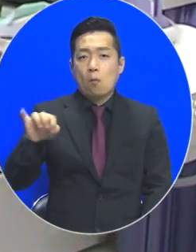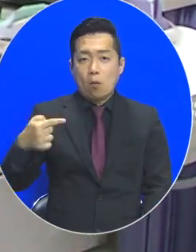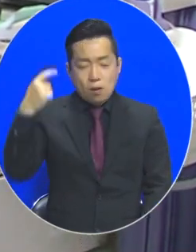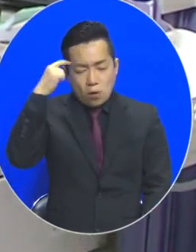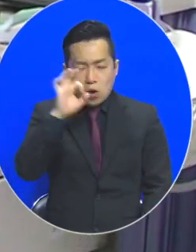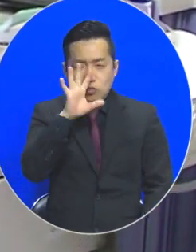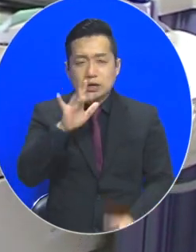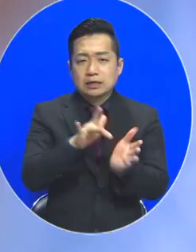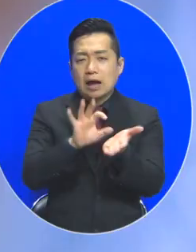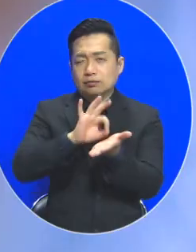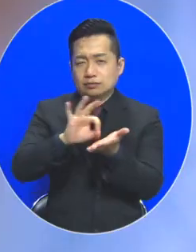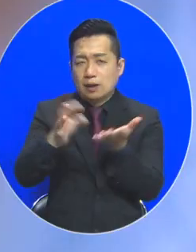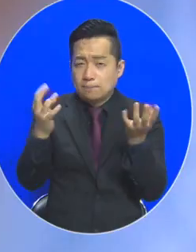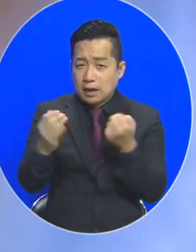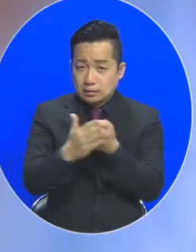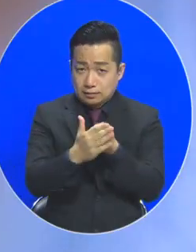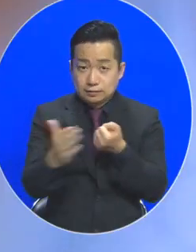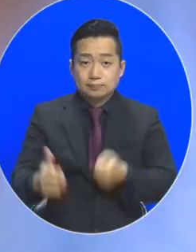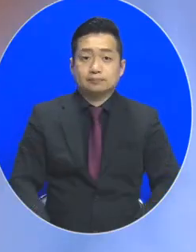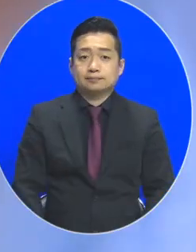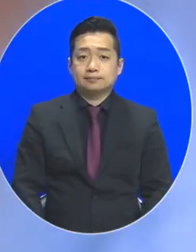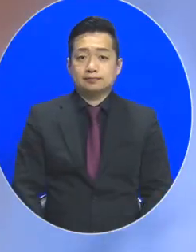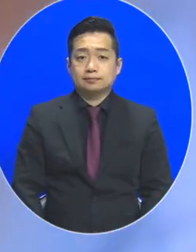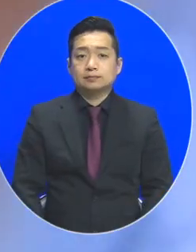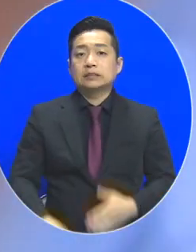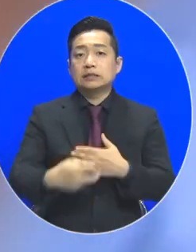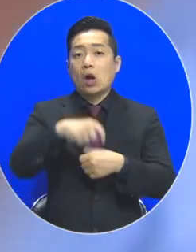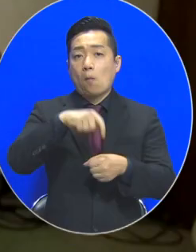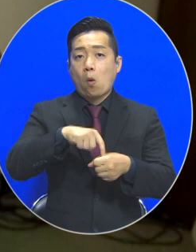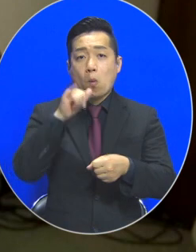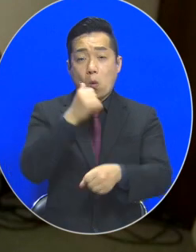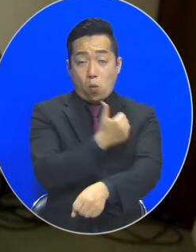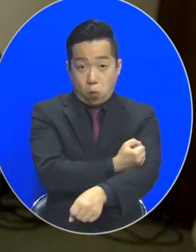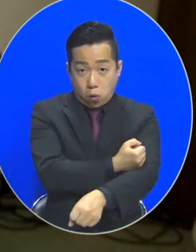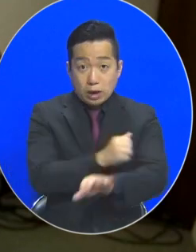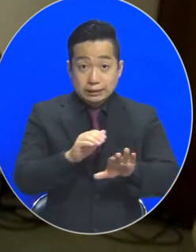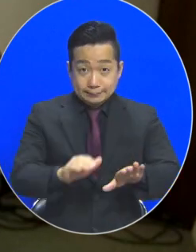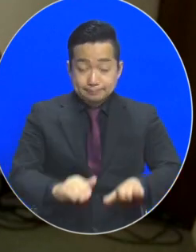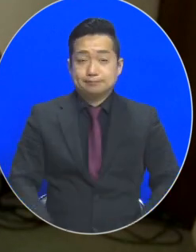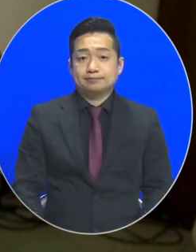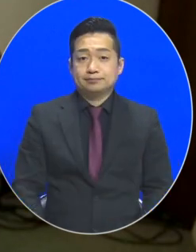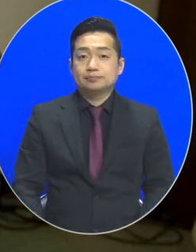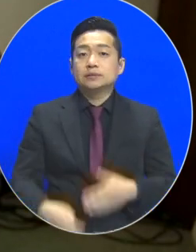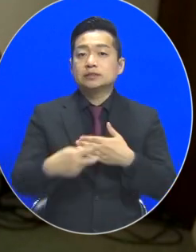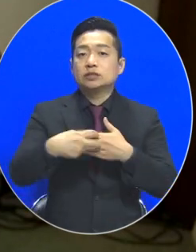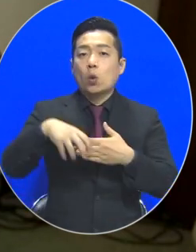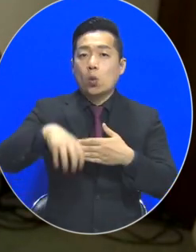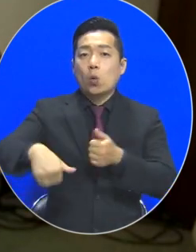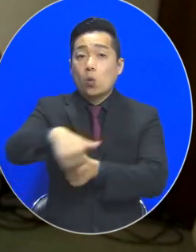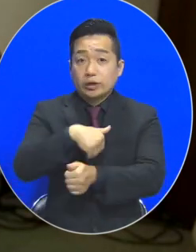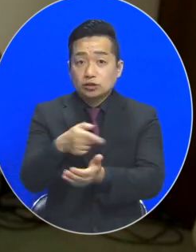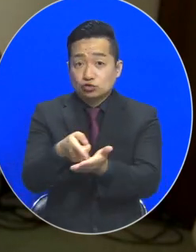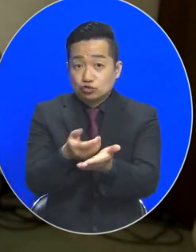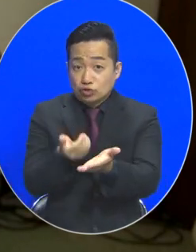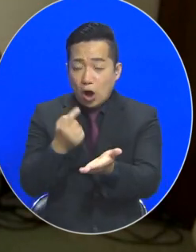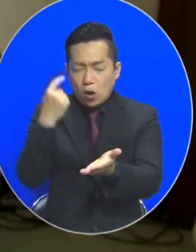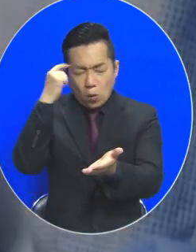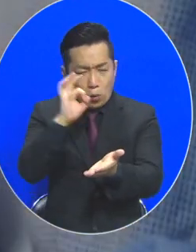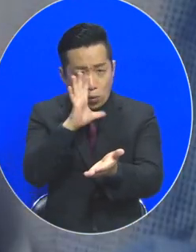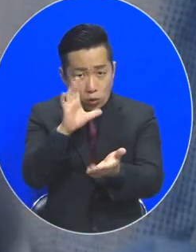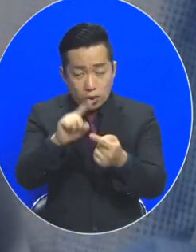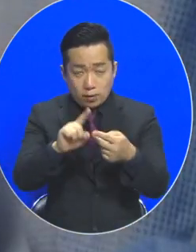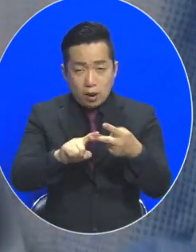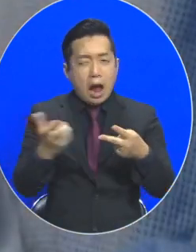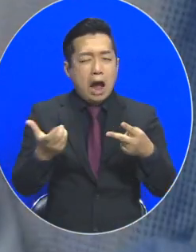많이 쓰이기 때문인 걸로 풀이됩니다. 의료용 마약류는 이렇게 의료 현장에서 수술 전 마취나